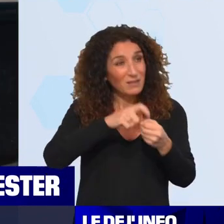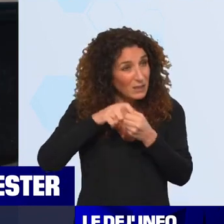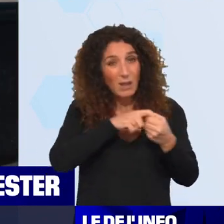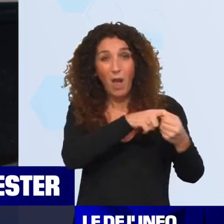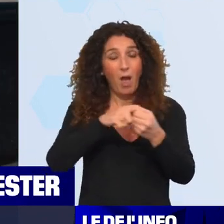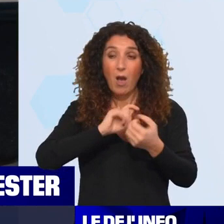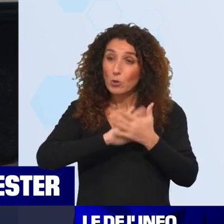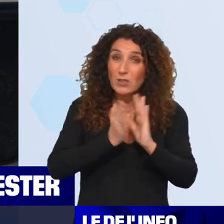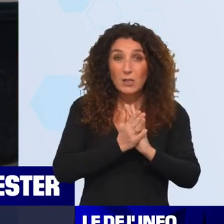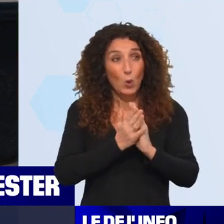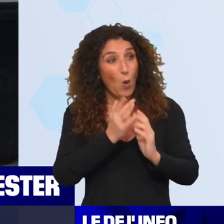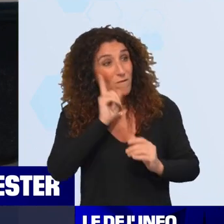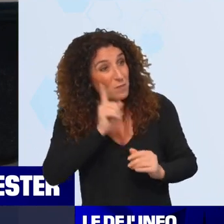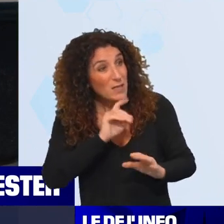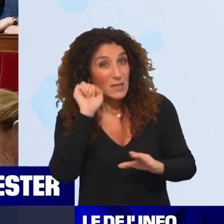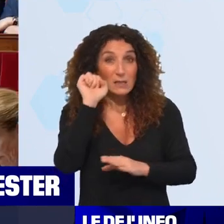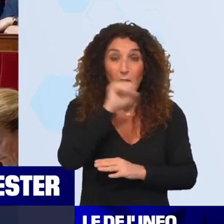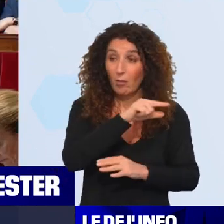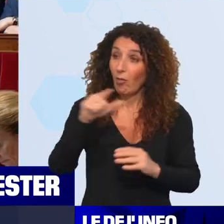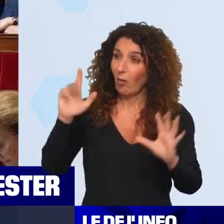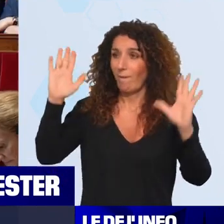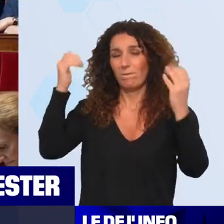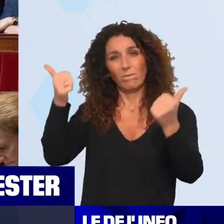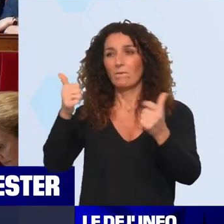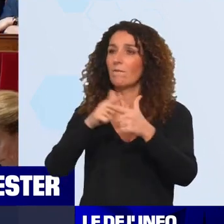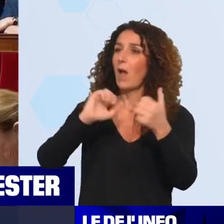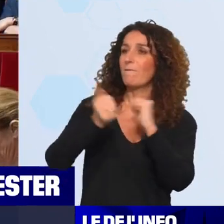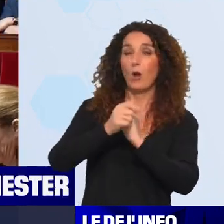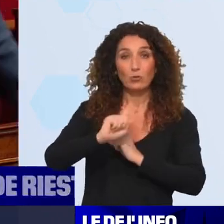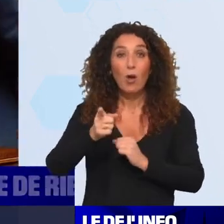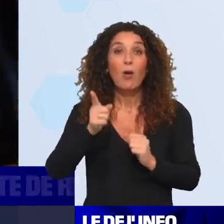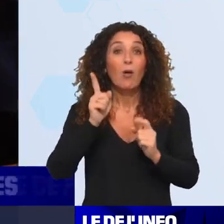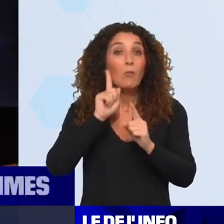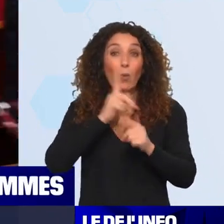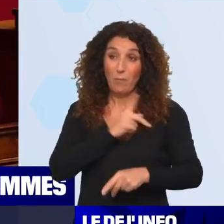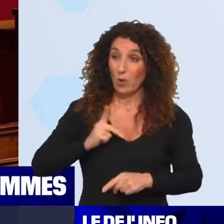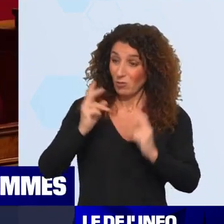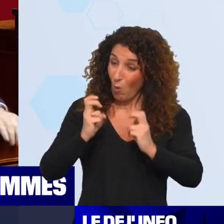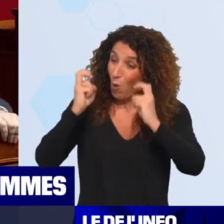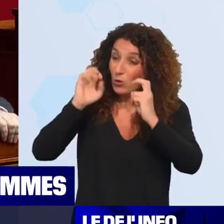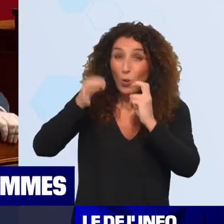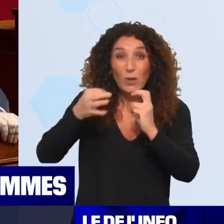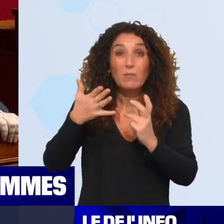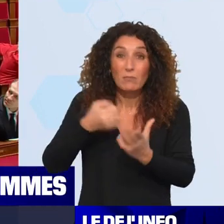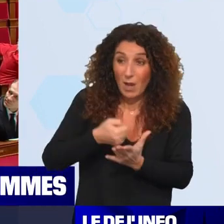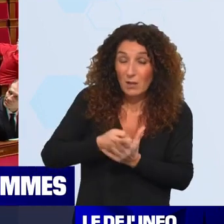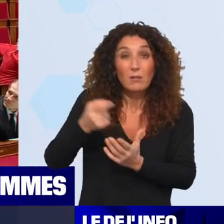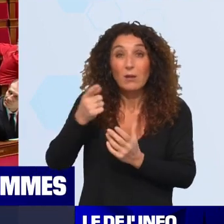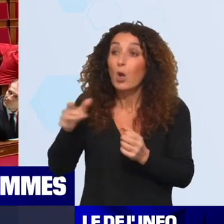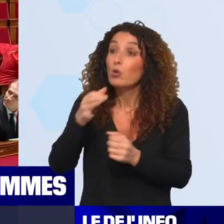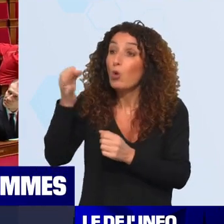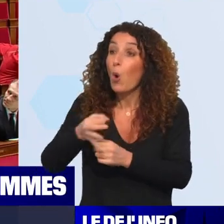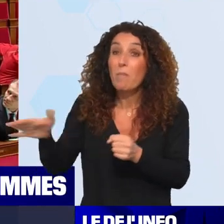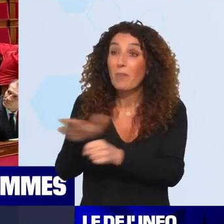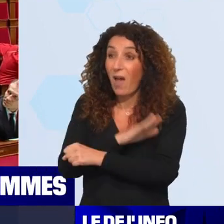association féministe qui applaudit cette réforme. Parce que même quand on parle, par exemple, de la hausse des pensions, elle est liée à quoi ? Elle est liée au fait que ces femmes, pour pouvoir partir à taux plan, elles vont